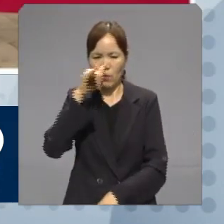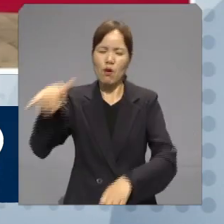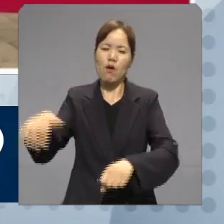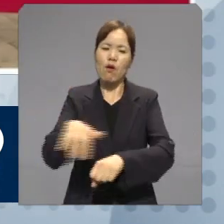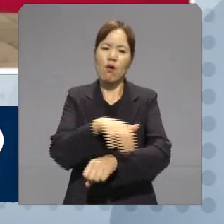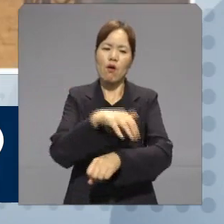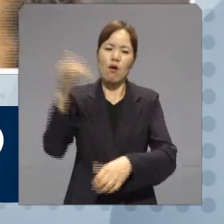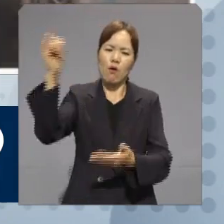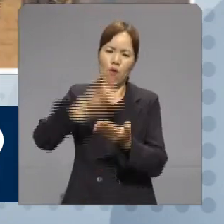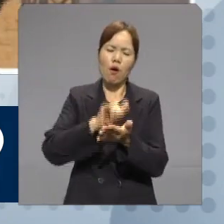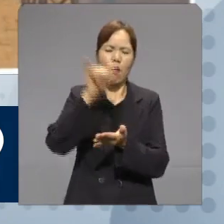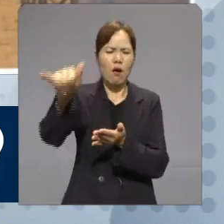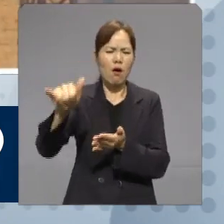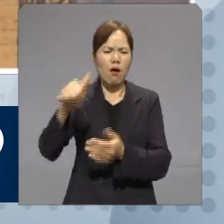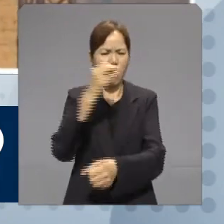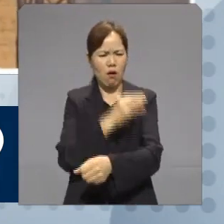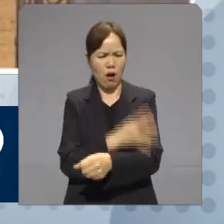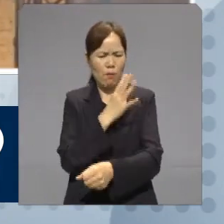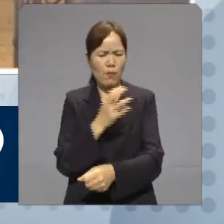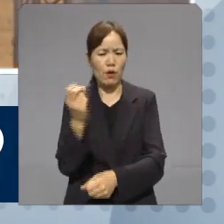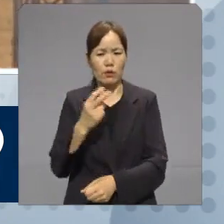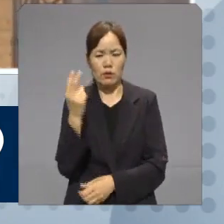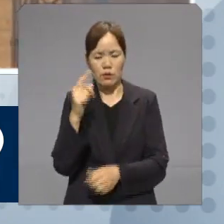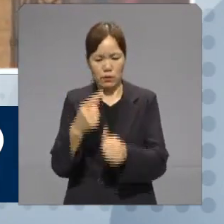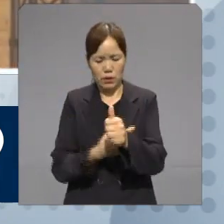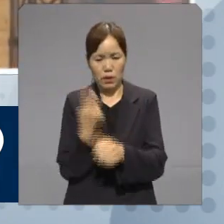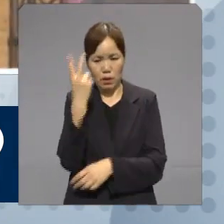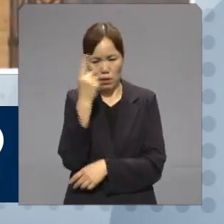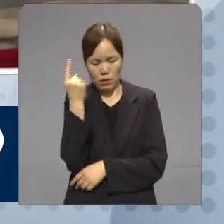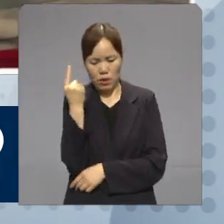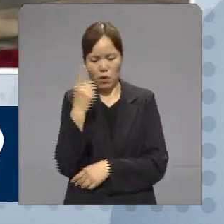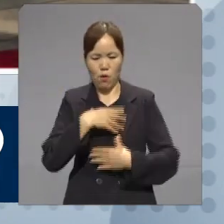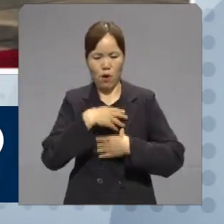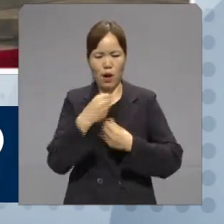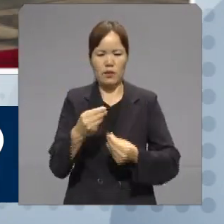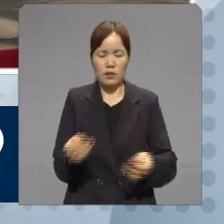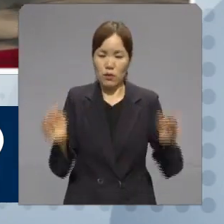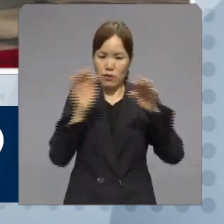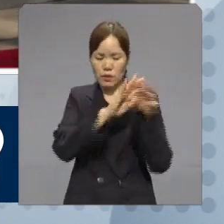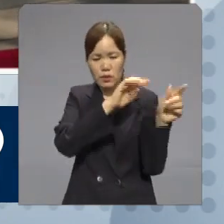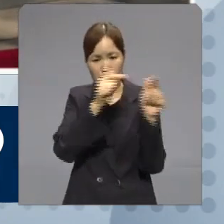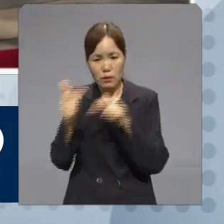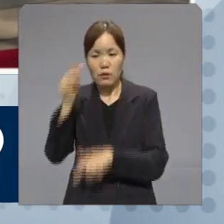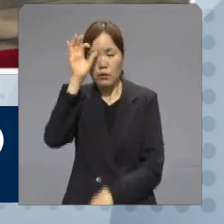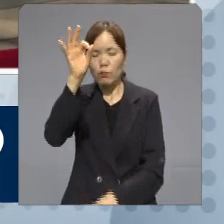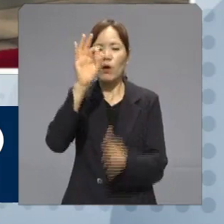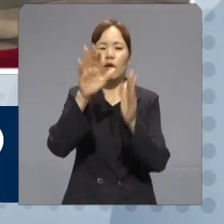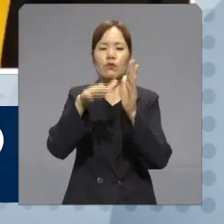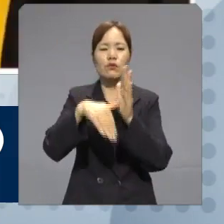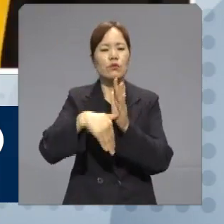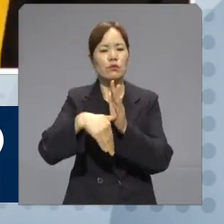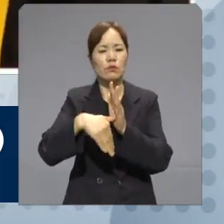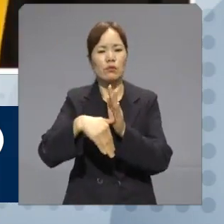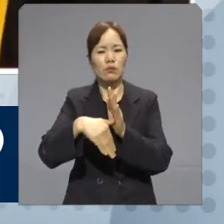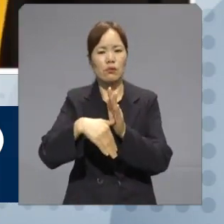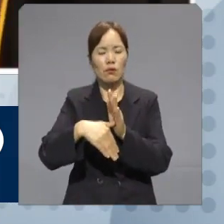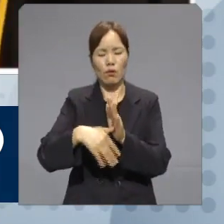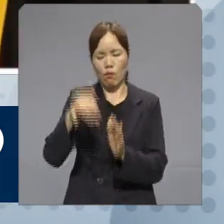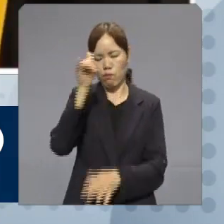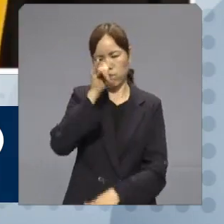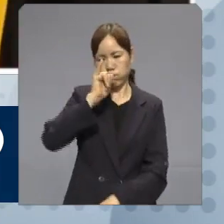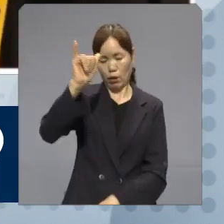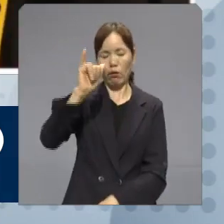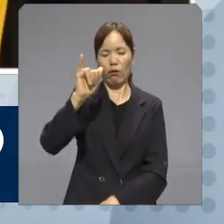문제 그래서 경호와 안전 시설 이런 부분에서는 뭐 월등히